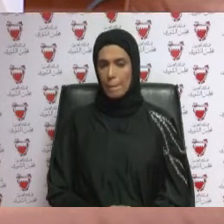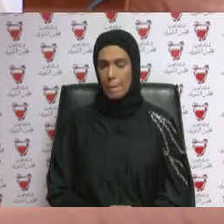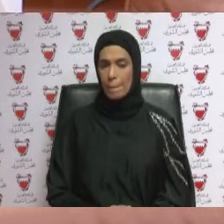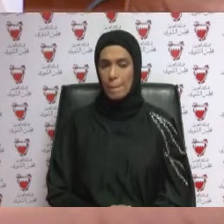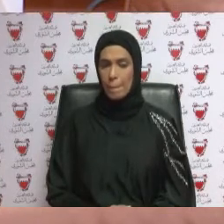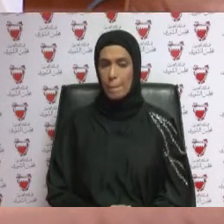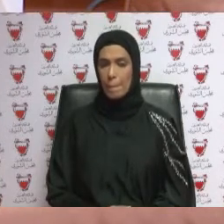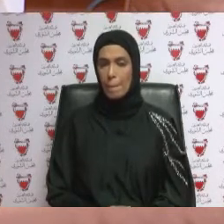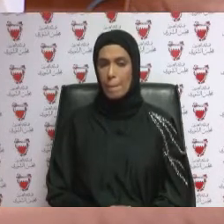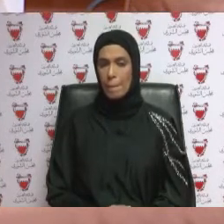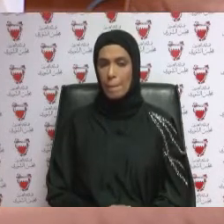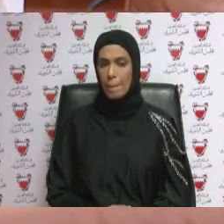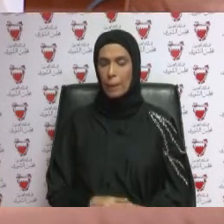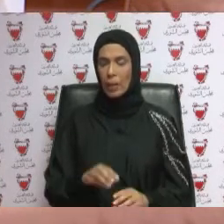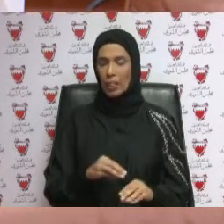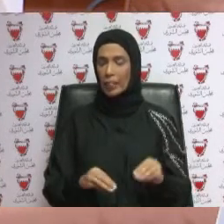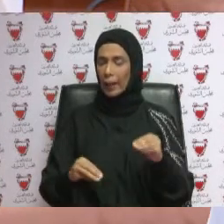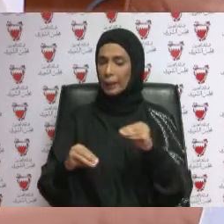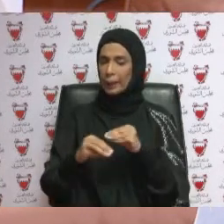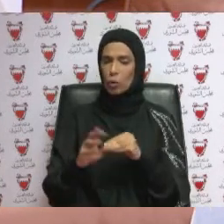نظري في التعديل أن